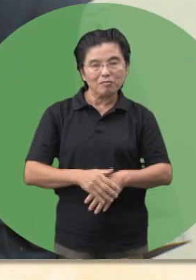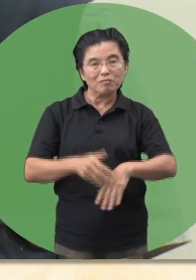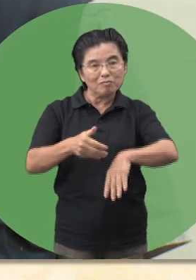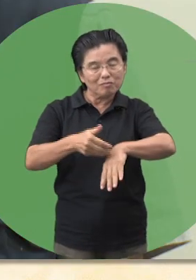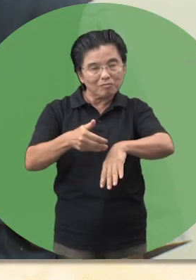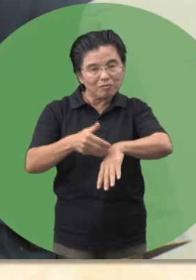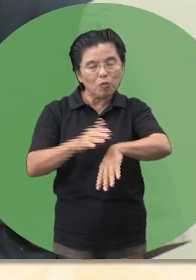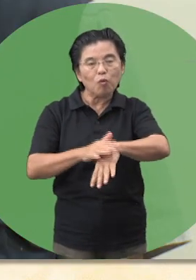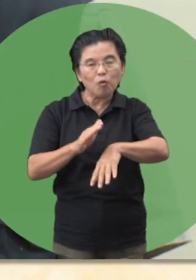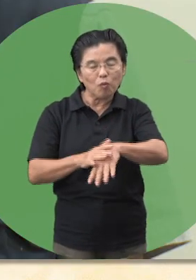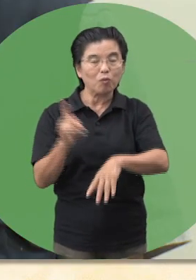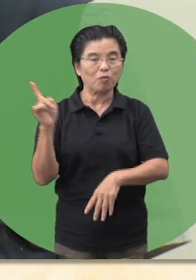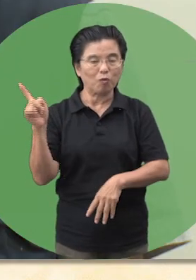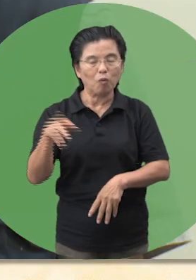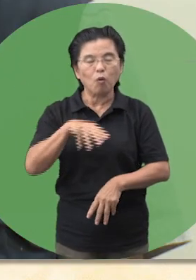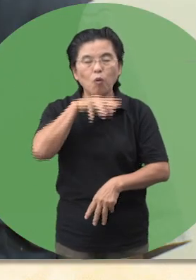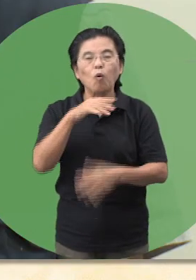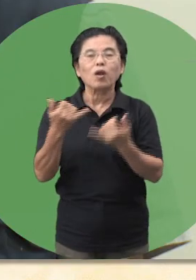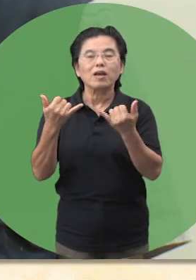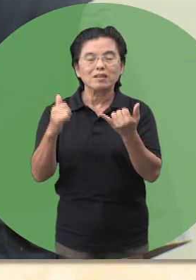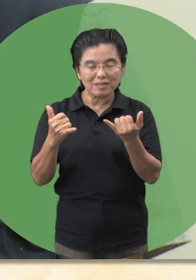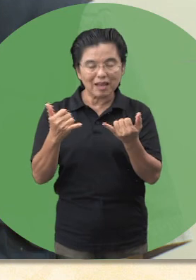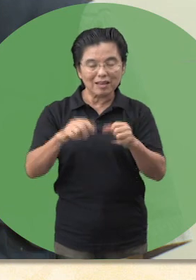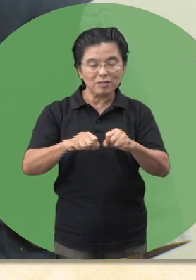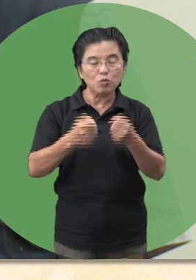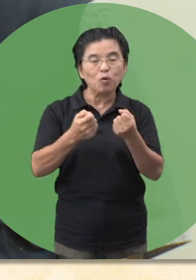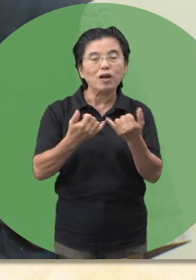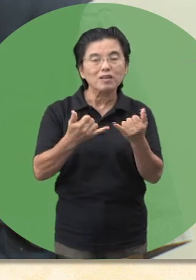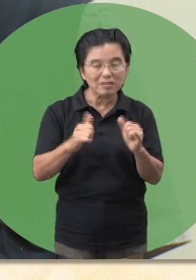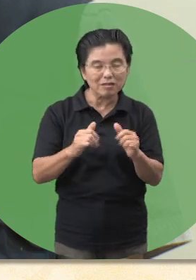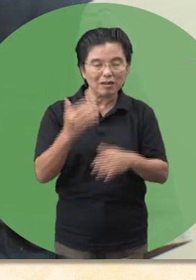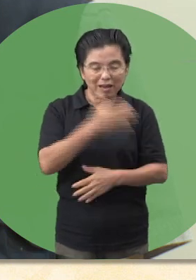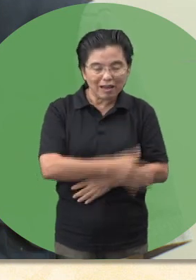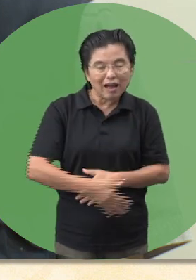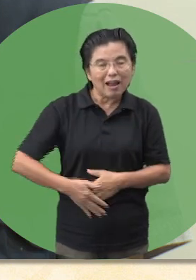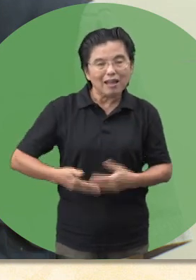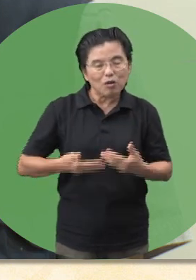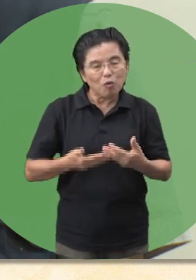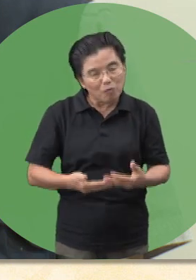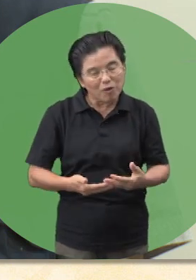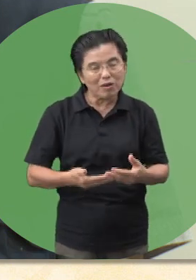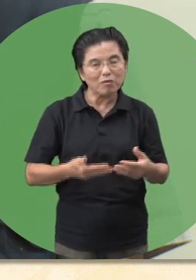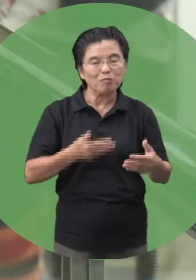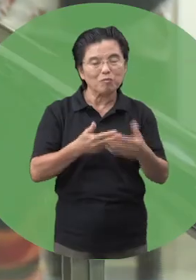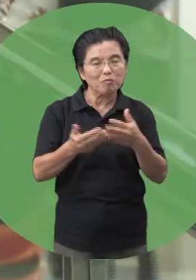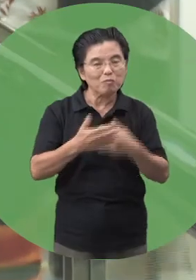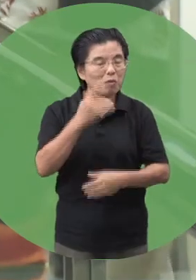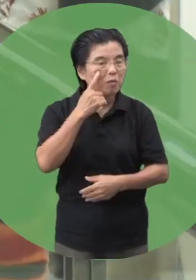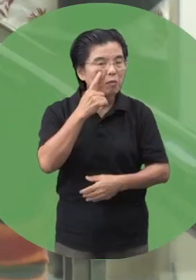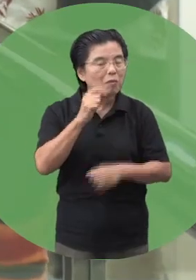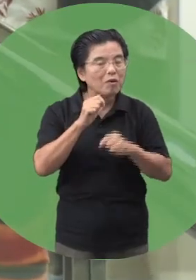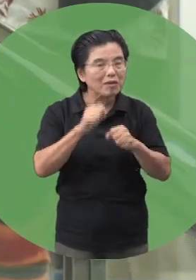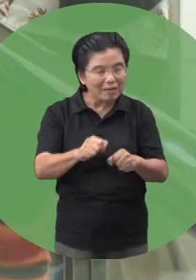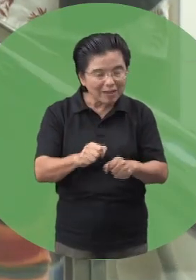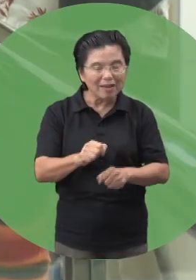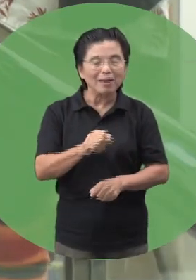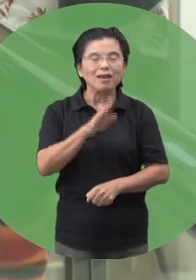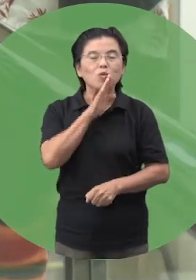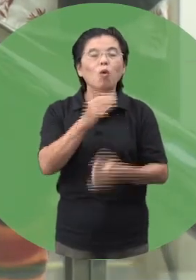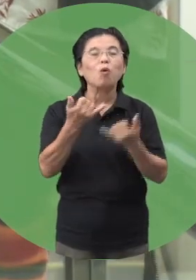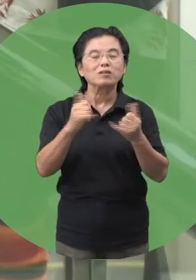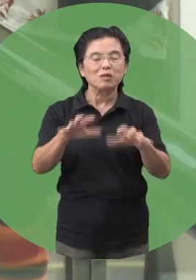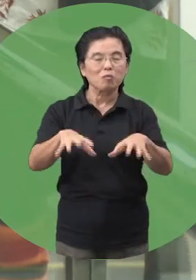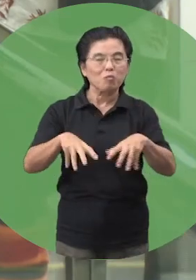覧のように、高齢者や障害者にかかる体の負担を疑似体験することで、当事者の気持ちに寄り添